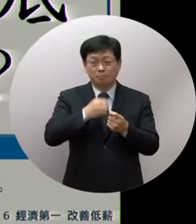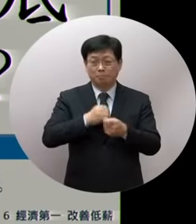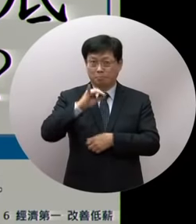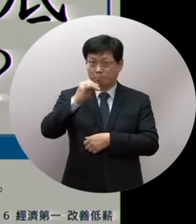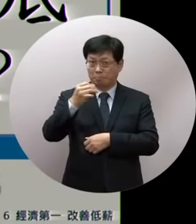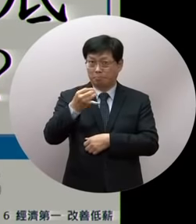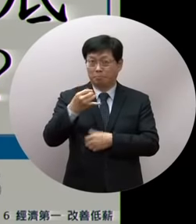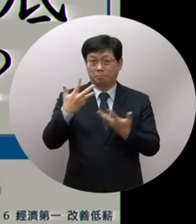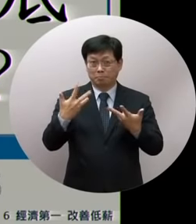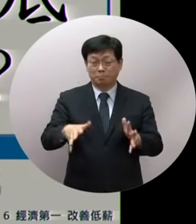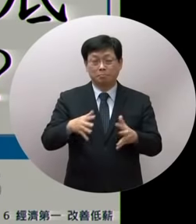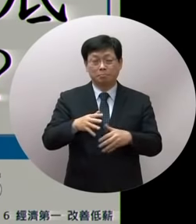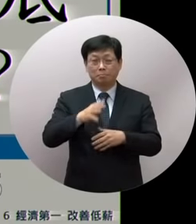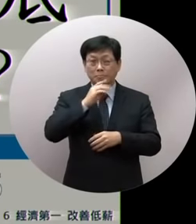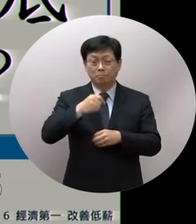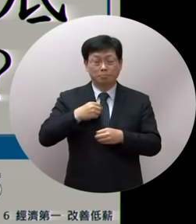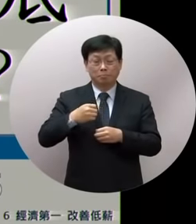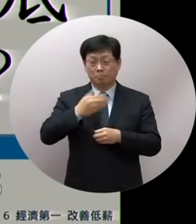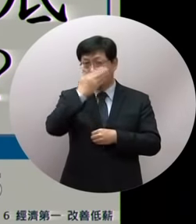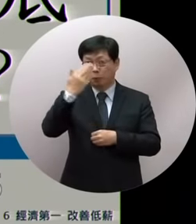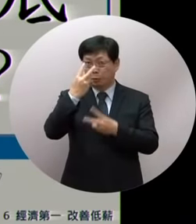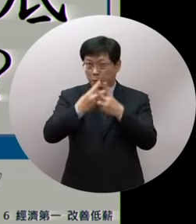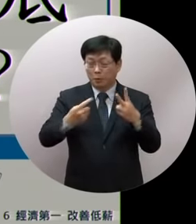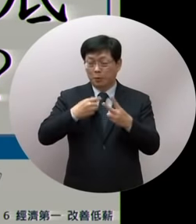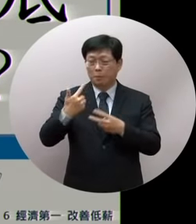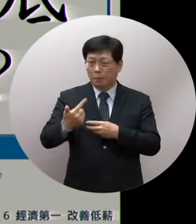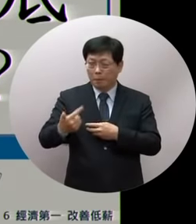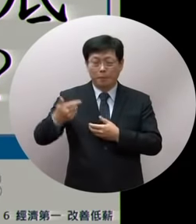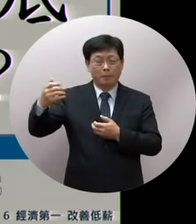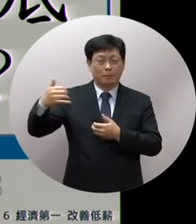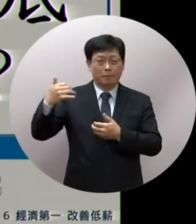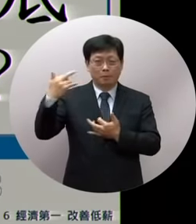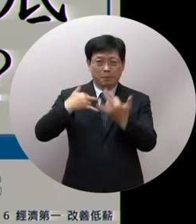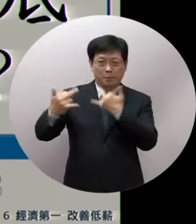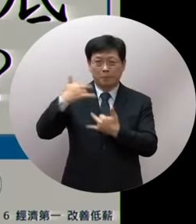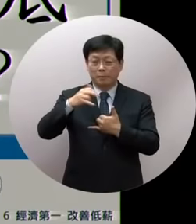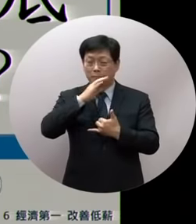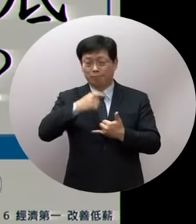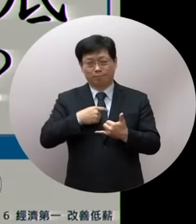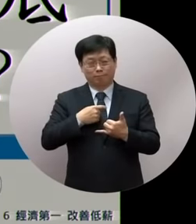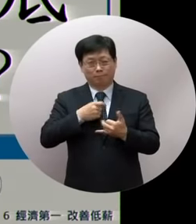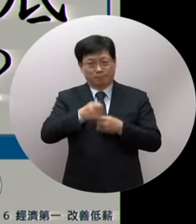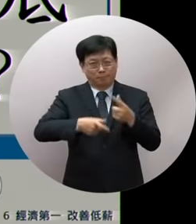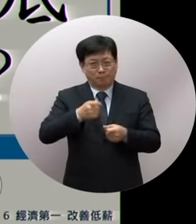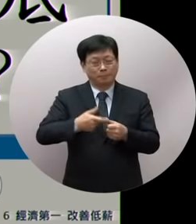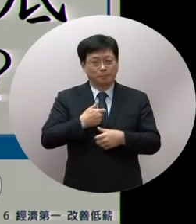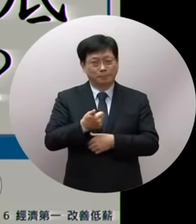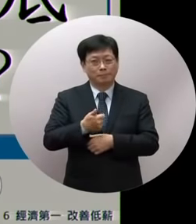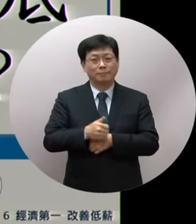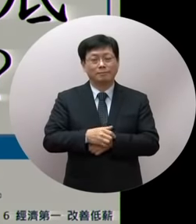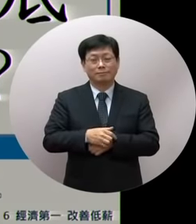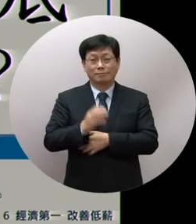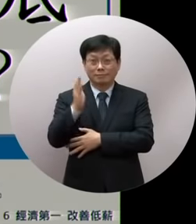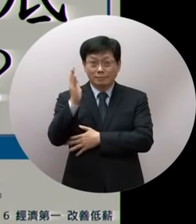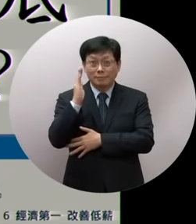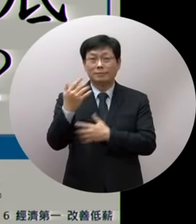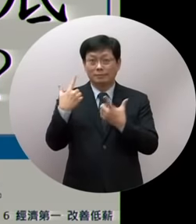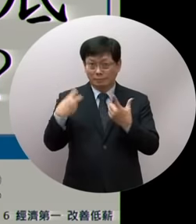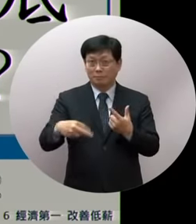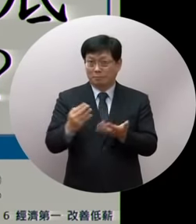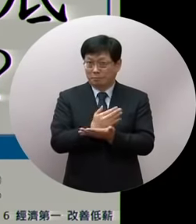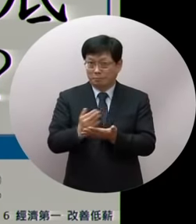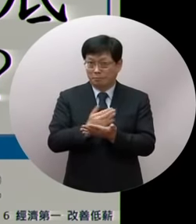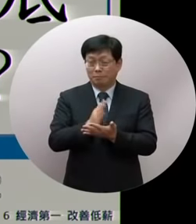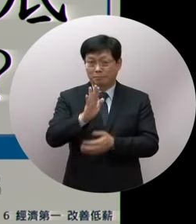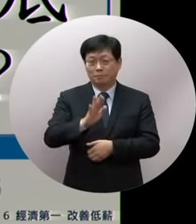千万的每一年有上千万的旅客进来，慢慢进来，来带动消费。那政府也有在评